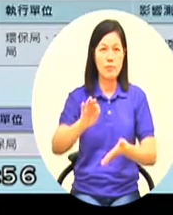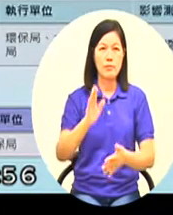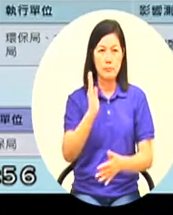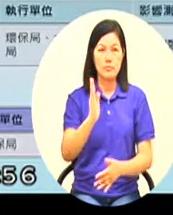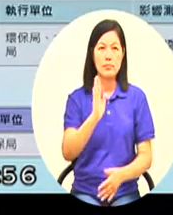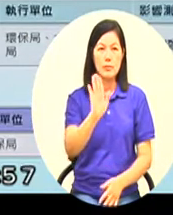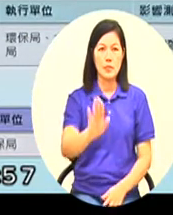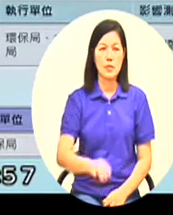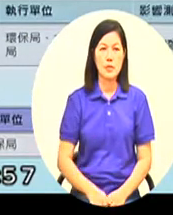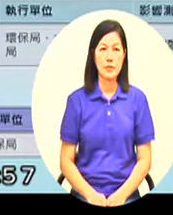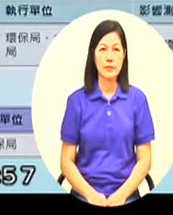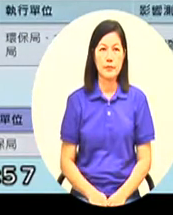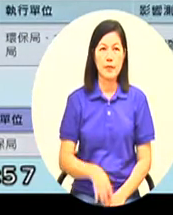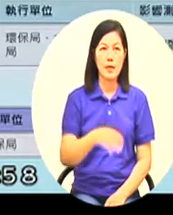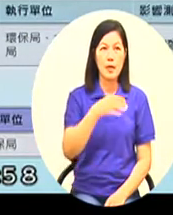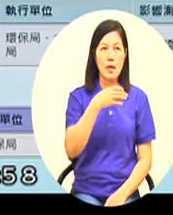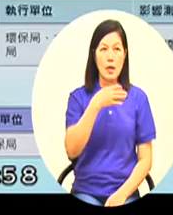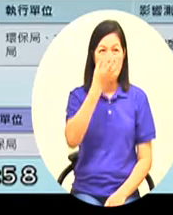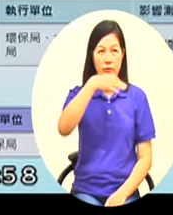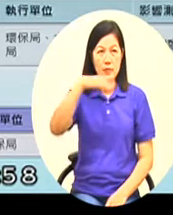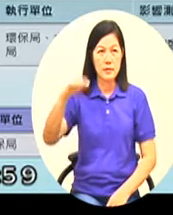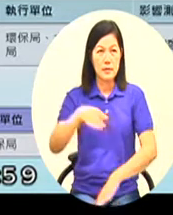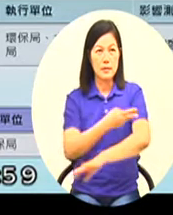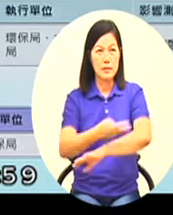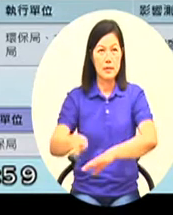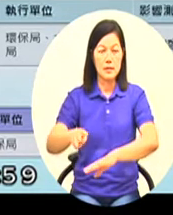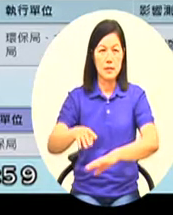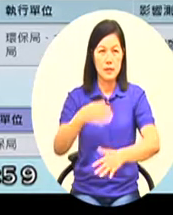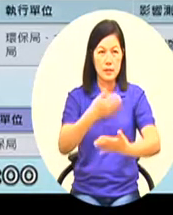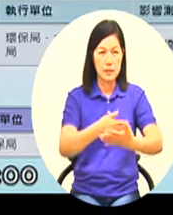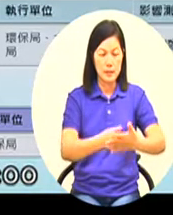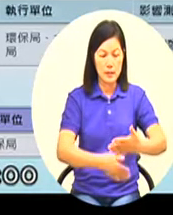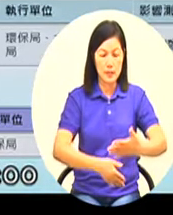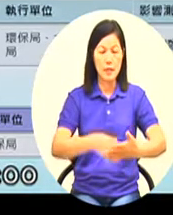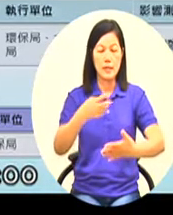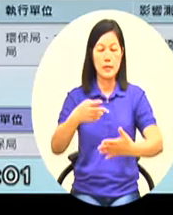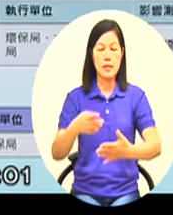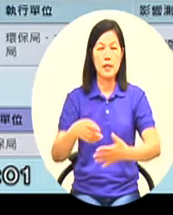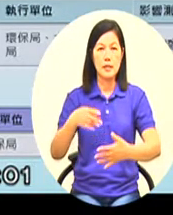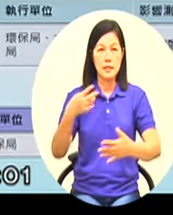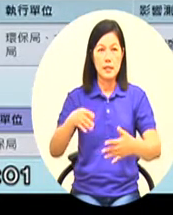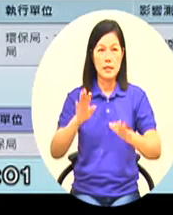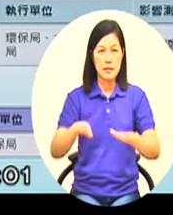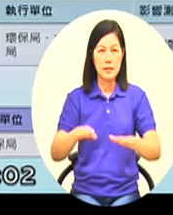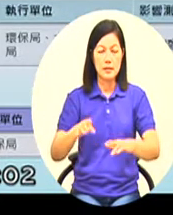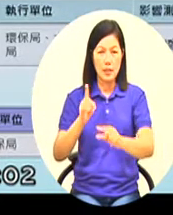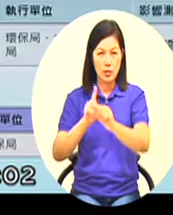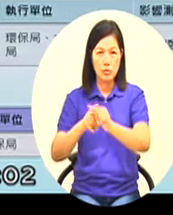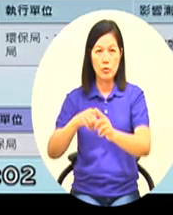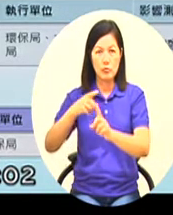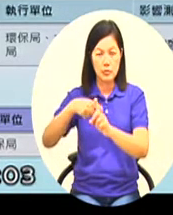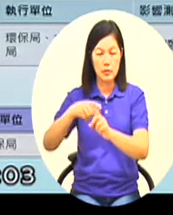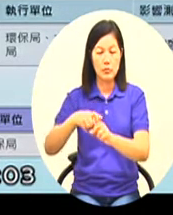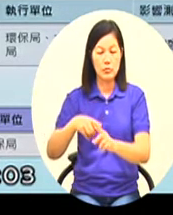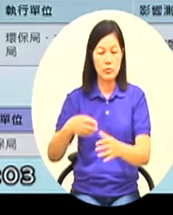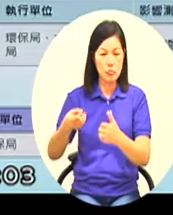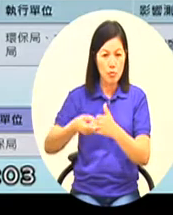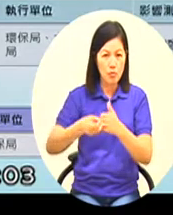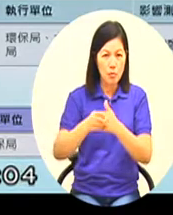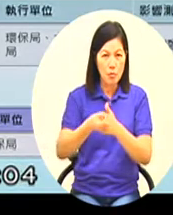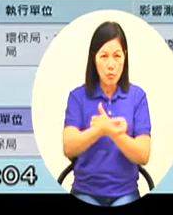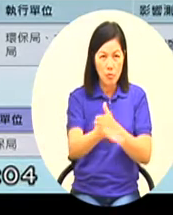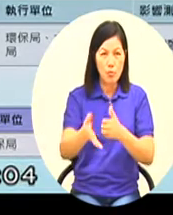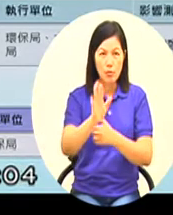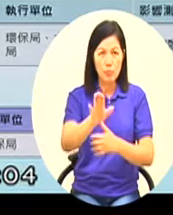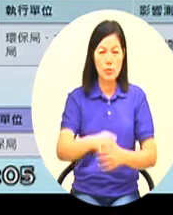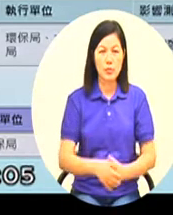这个目前已经从严重的污染降到了中度的污染，那我们对于相关的凤山溪的一个这些业者也